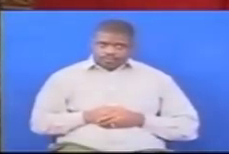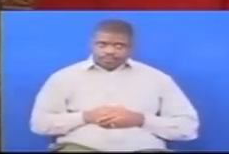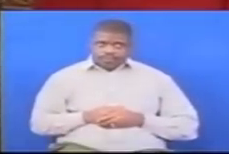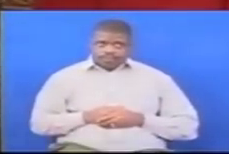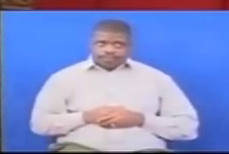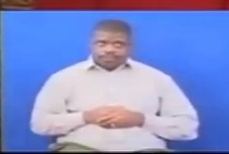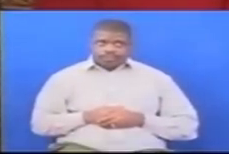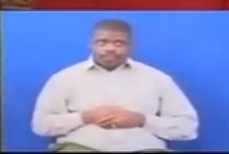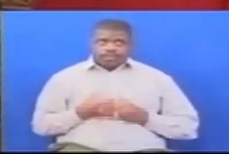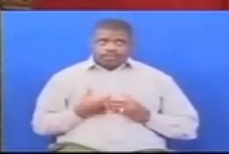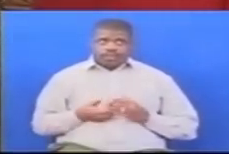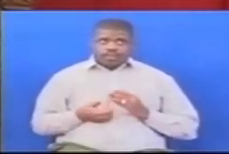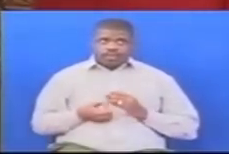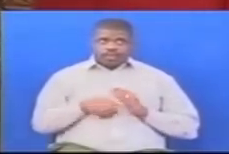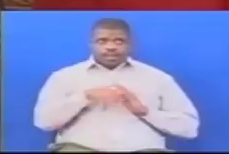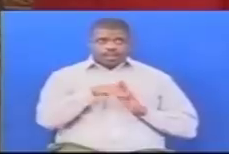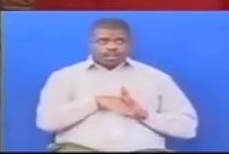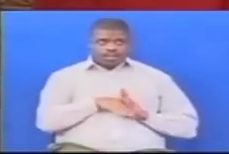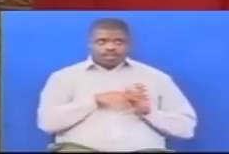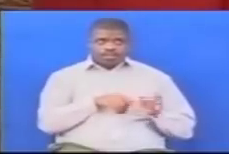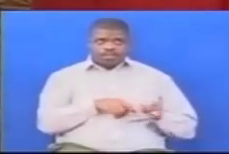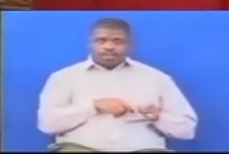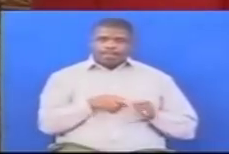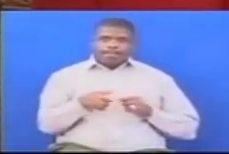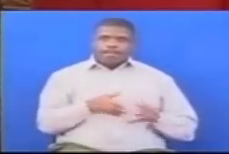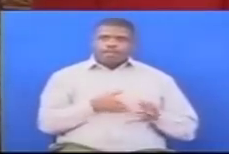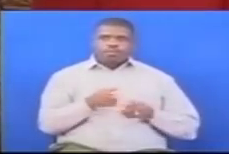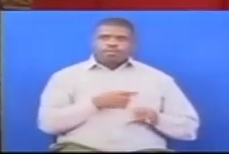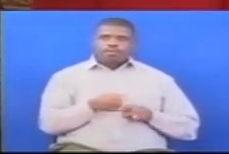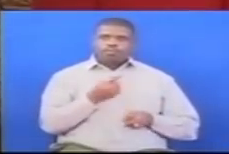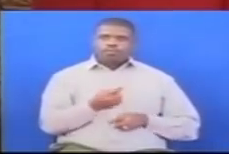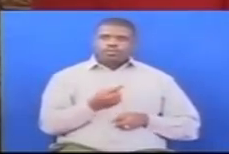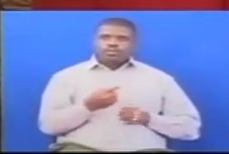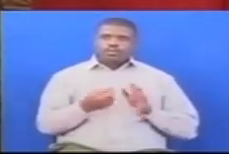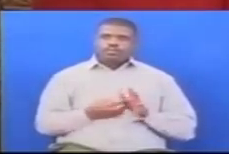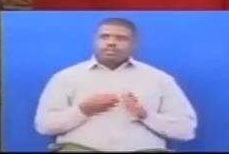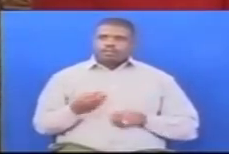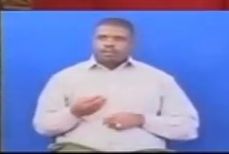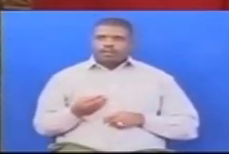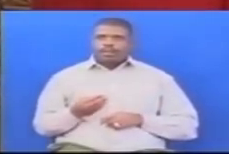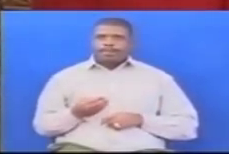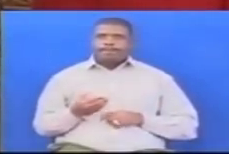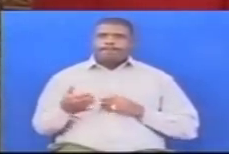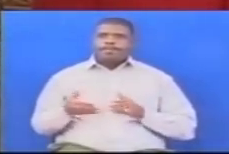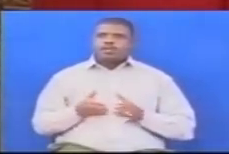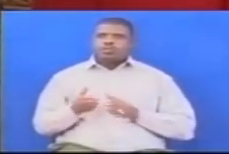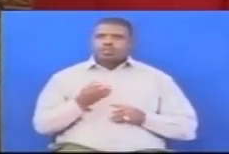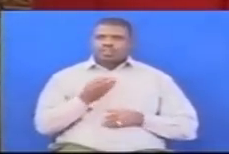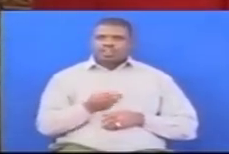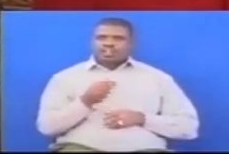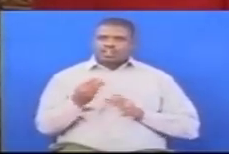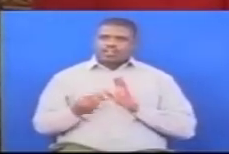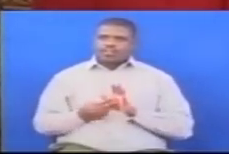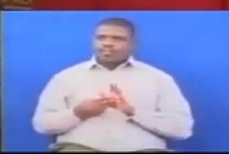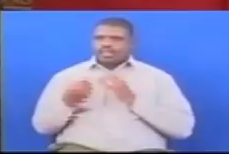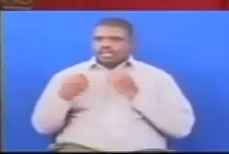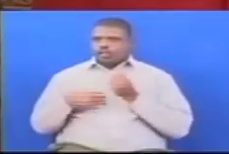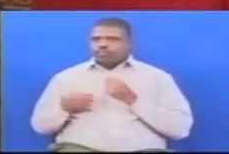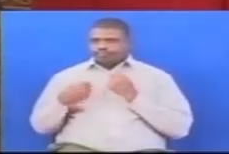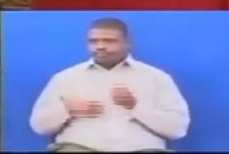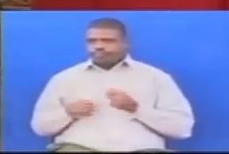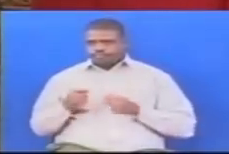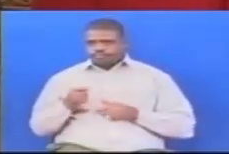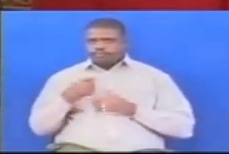pamoja na kwamba Mungu ametubariki na mito 177 kimkoa, mito 38 Kilombero, lakini ulimaji